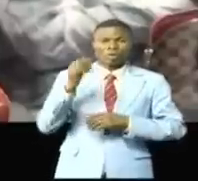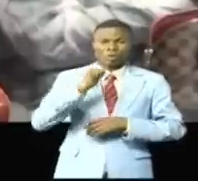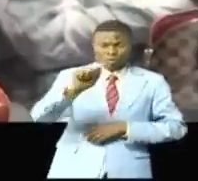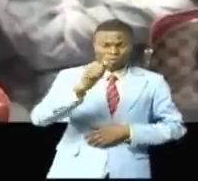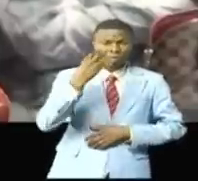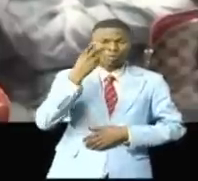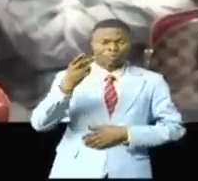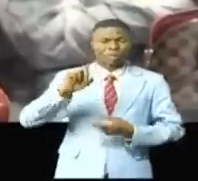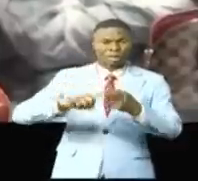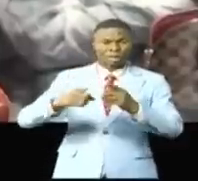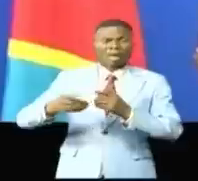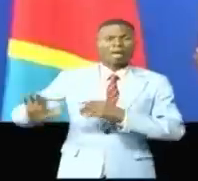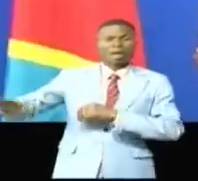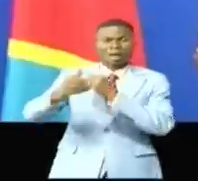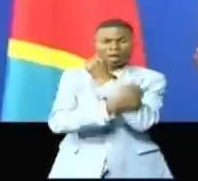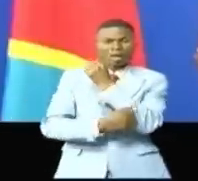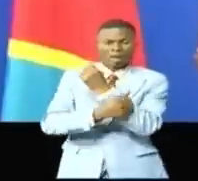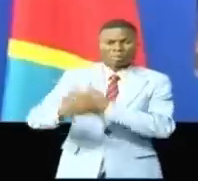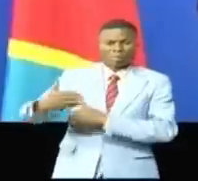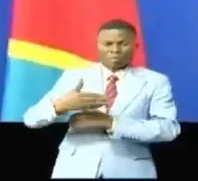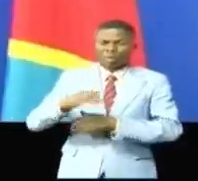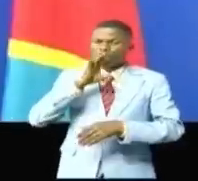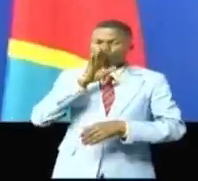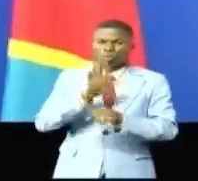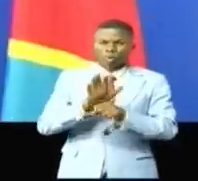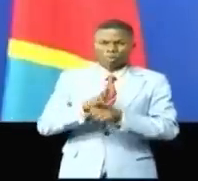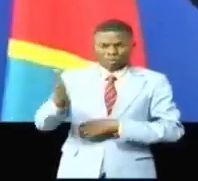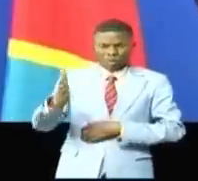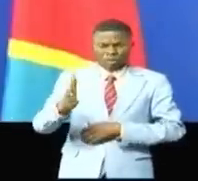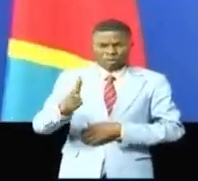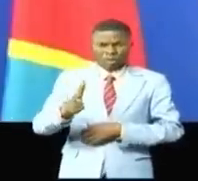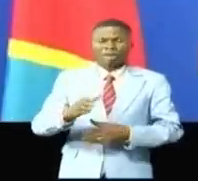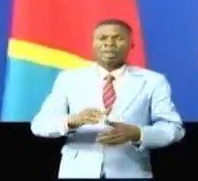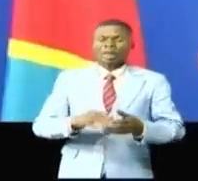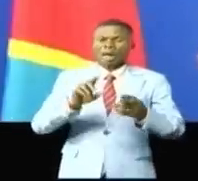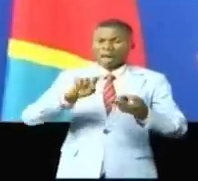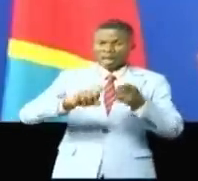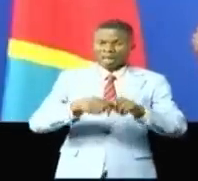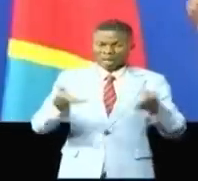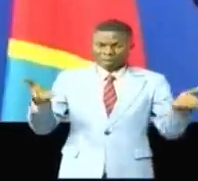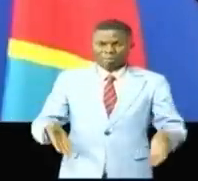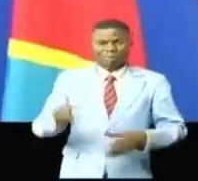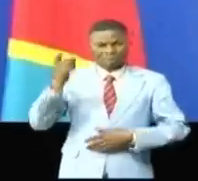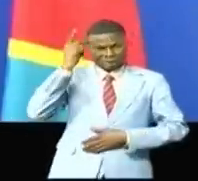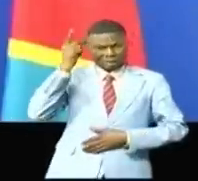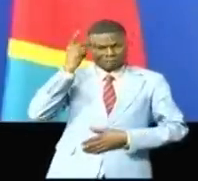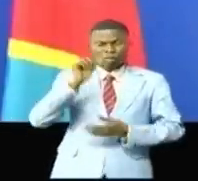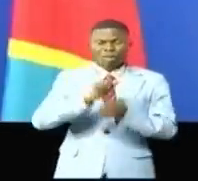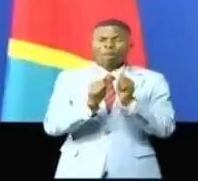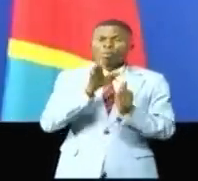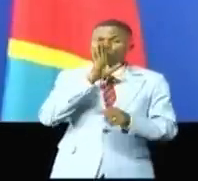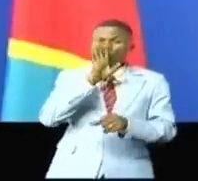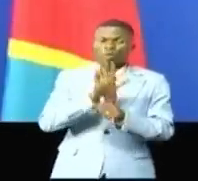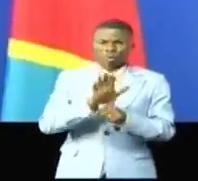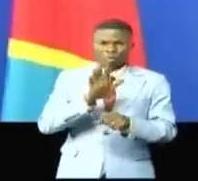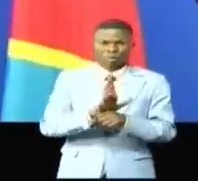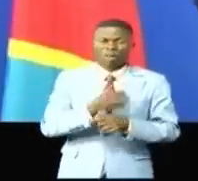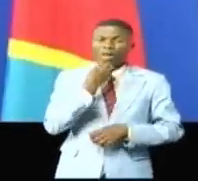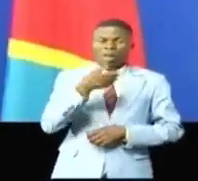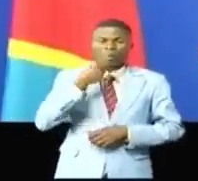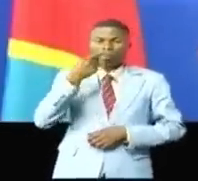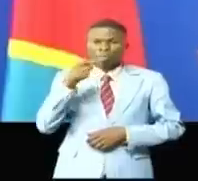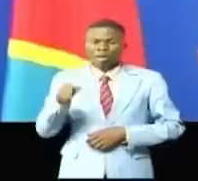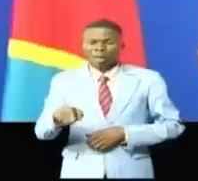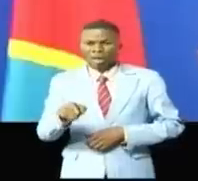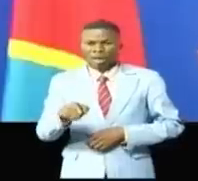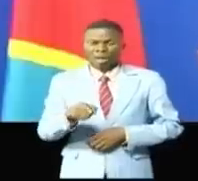ba voisin na biso, ba ni manipulation trop. Et puis, ba zape na ba relé awa na Kinshasa. Ma kamba lokuta, ko tchane tu lobi awa,